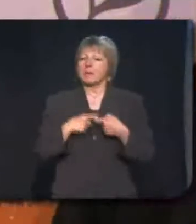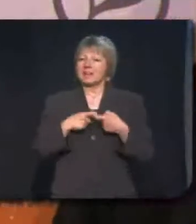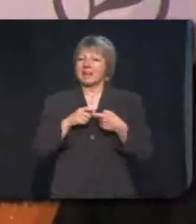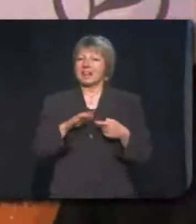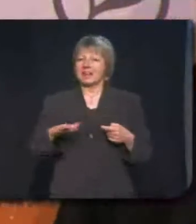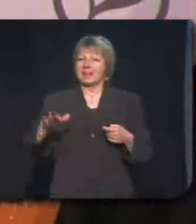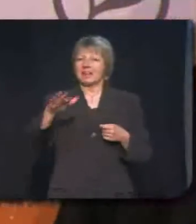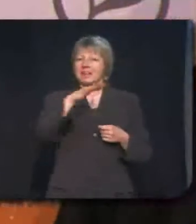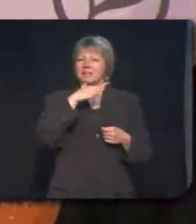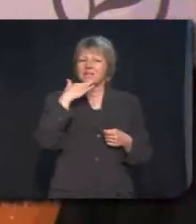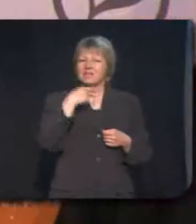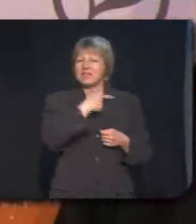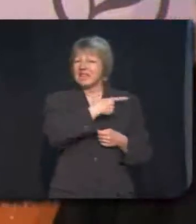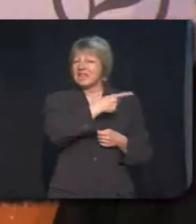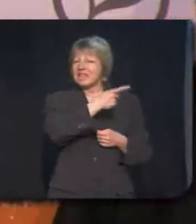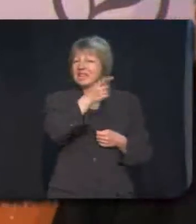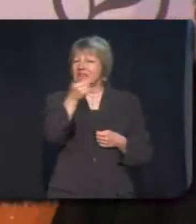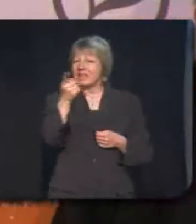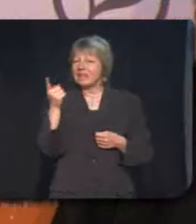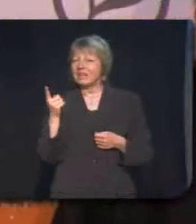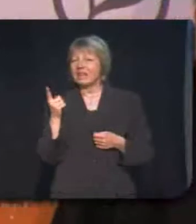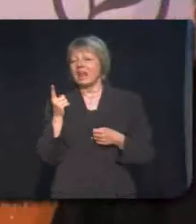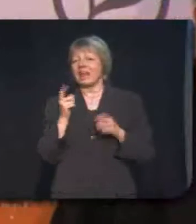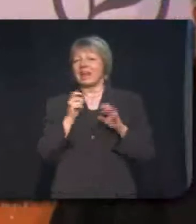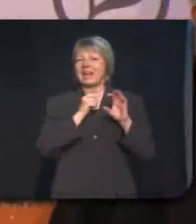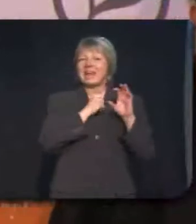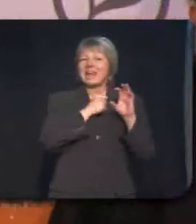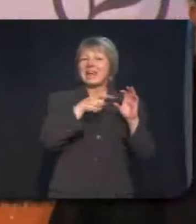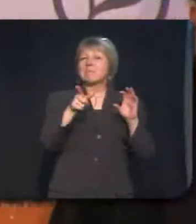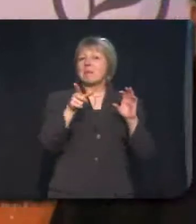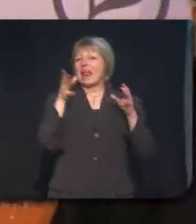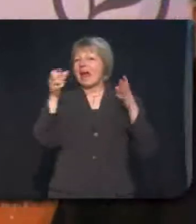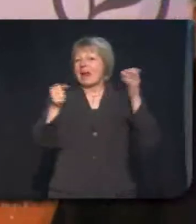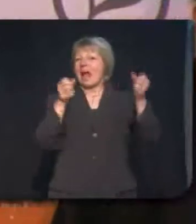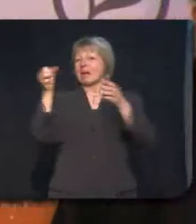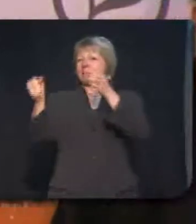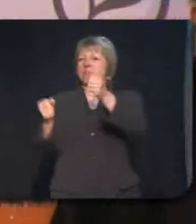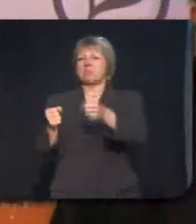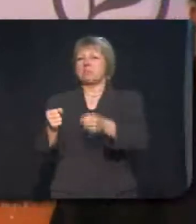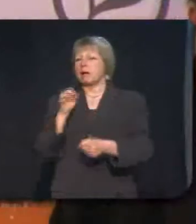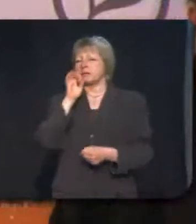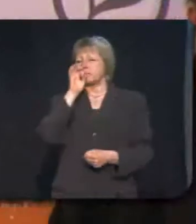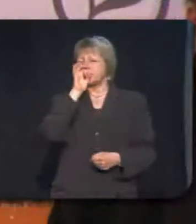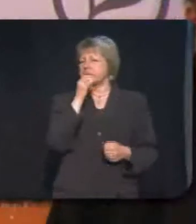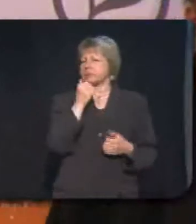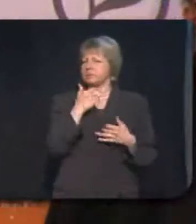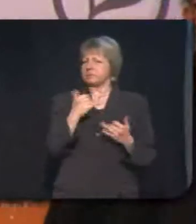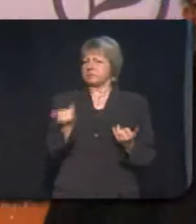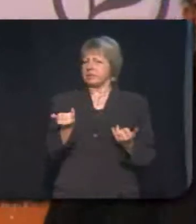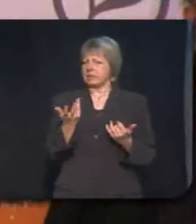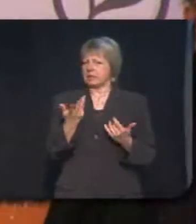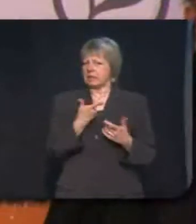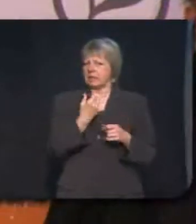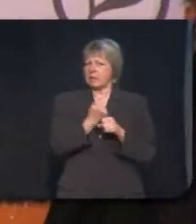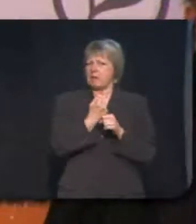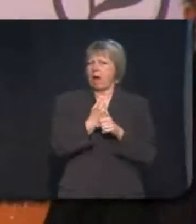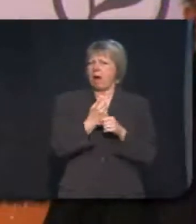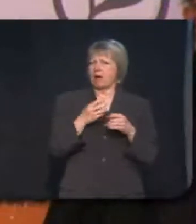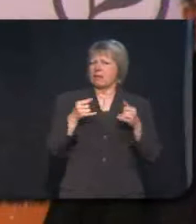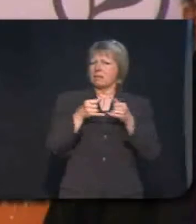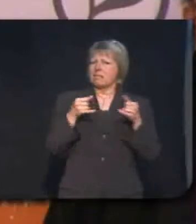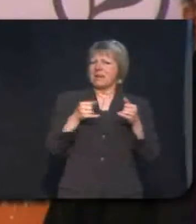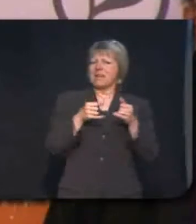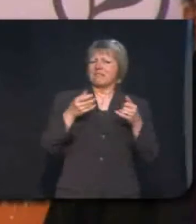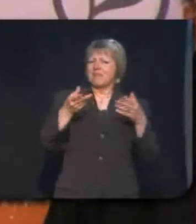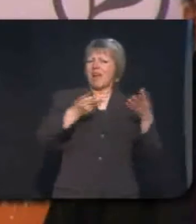per E-Mail also in der einfachsten Art der Textform erreichbar ist wie wollt ihr mit den vielen briefeinladungen umgehen die dann